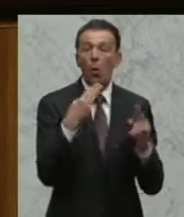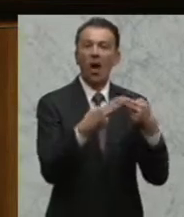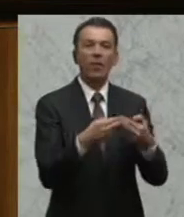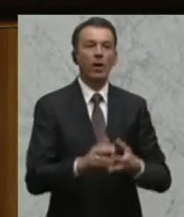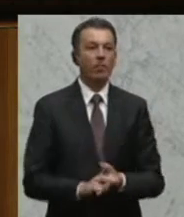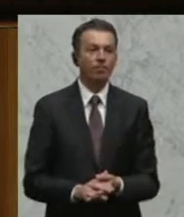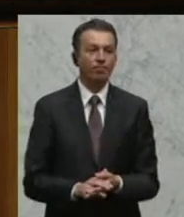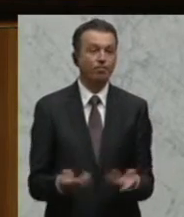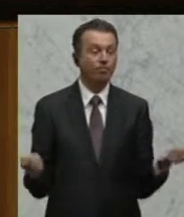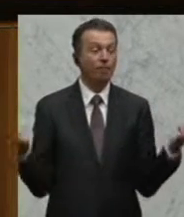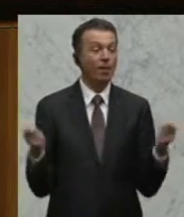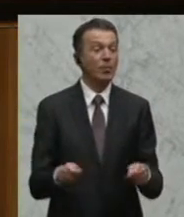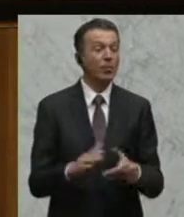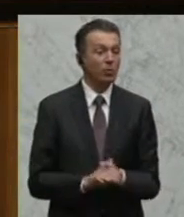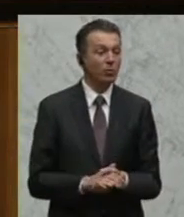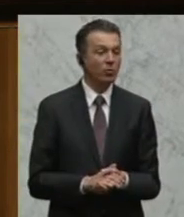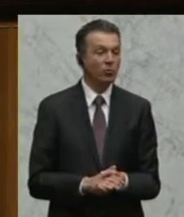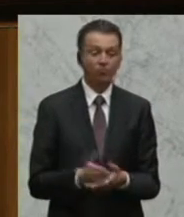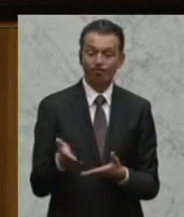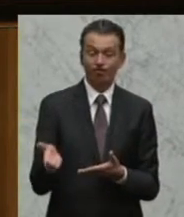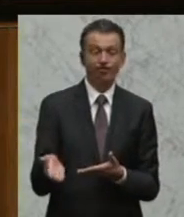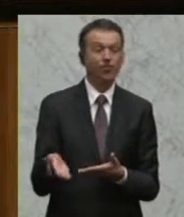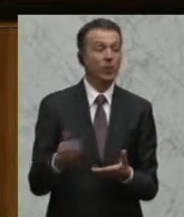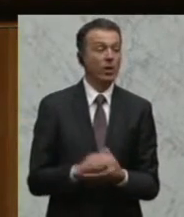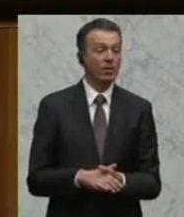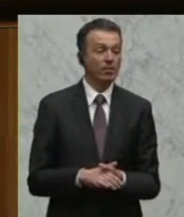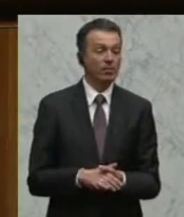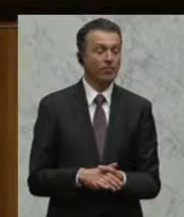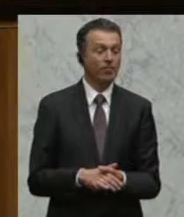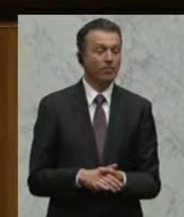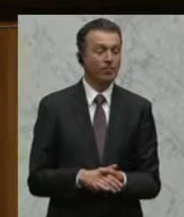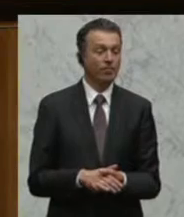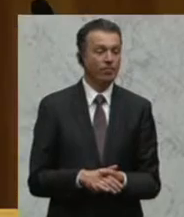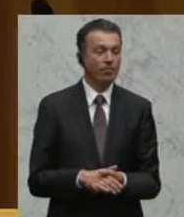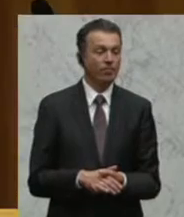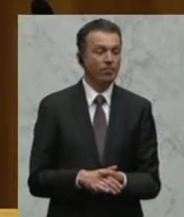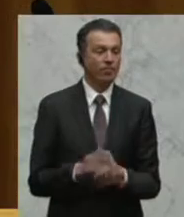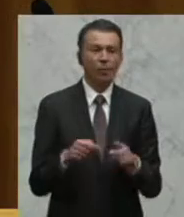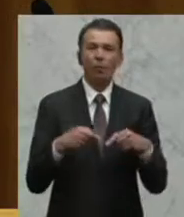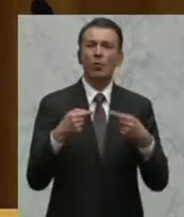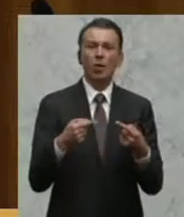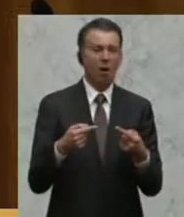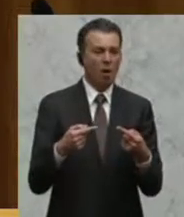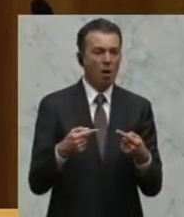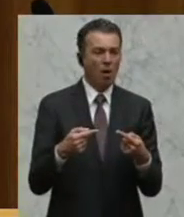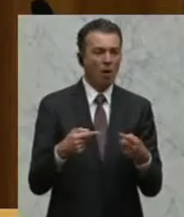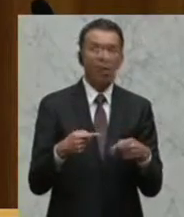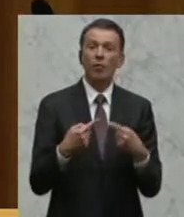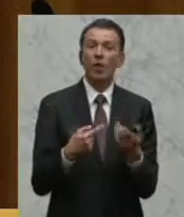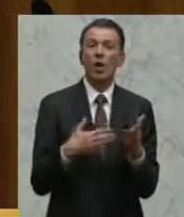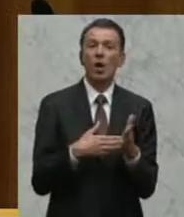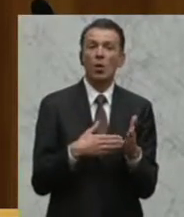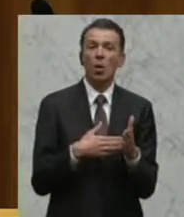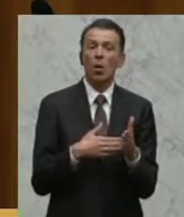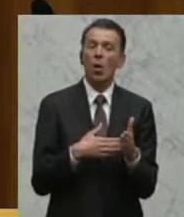die Beschlussfassungen, die dort getätigt wurden oder die dort vorgenommen worden sind. Und dann bekommen wir noch interessanterweise